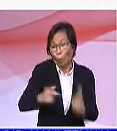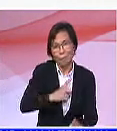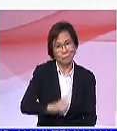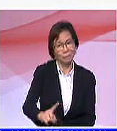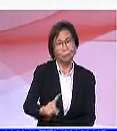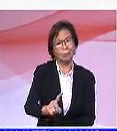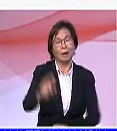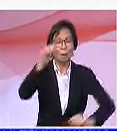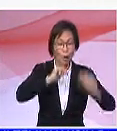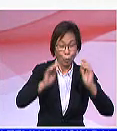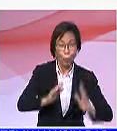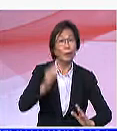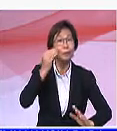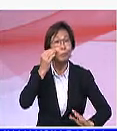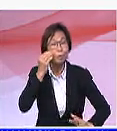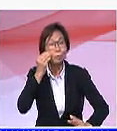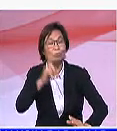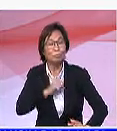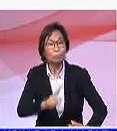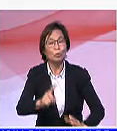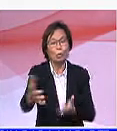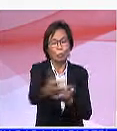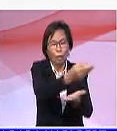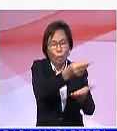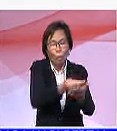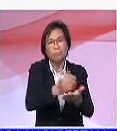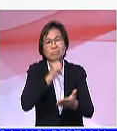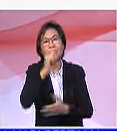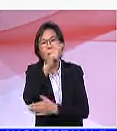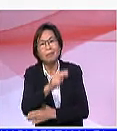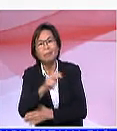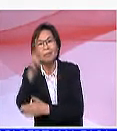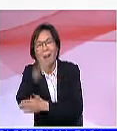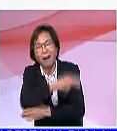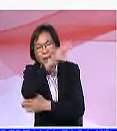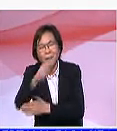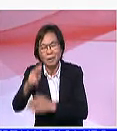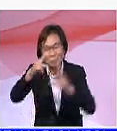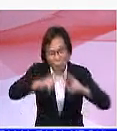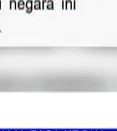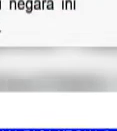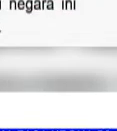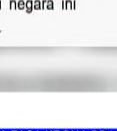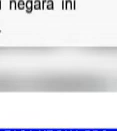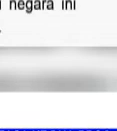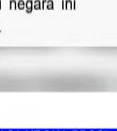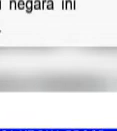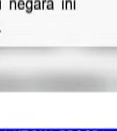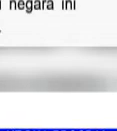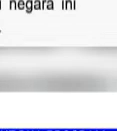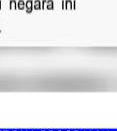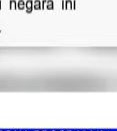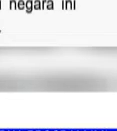tidak terkecuali pelakon Muslim, untuk menghindari sumber pendapatan yang tidak halal, termasuk memperhalusi terma-terma dalam kontrak